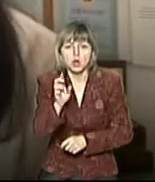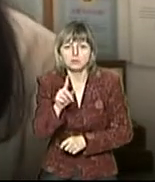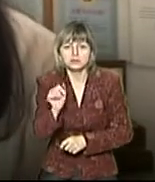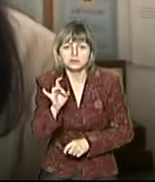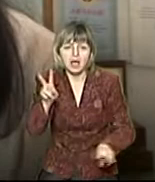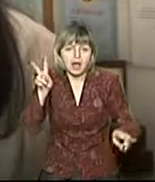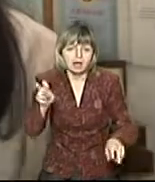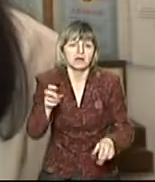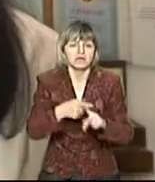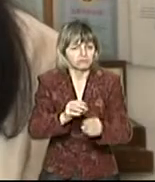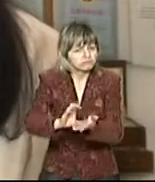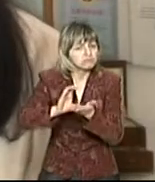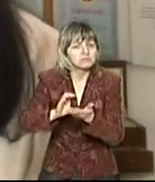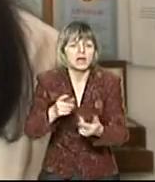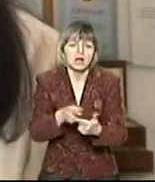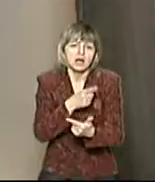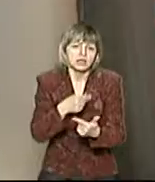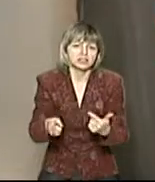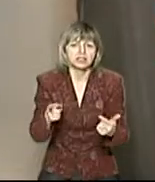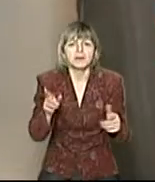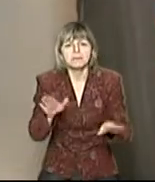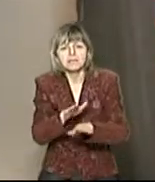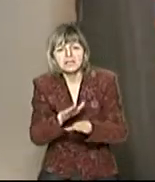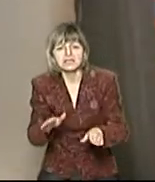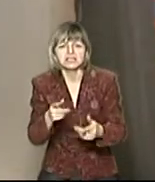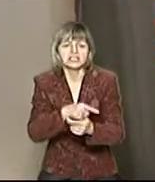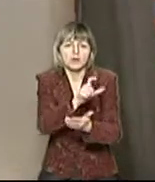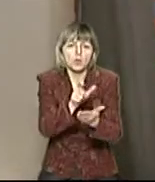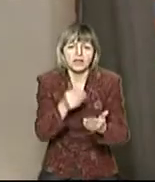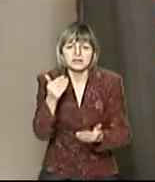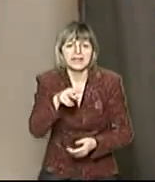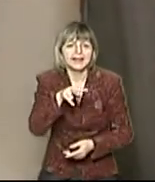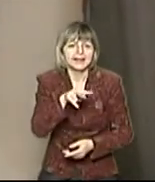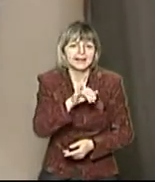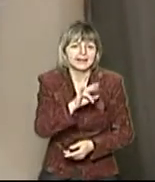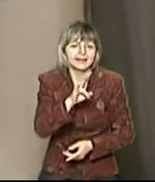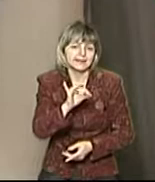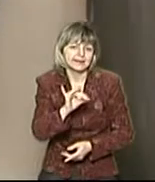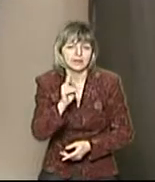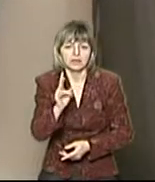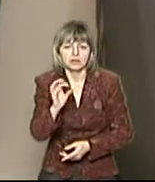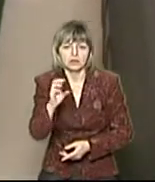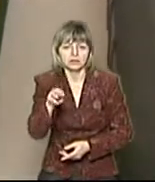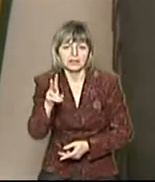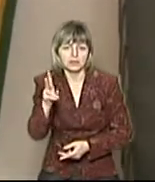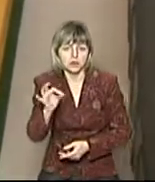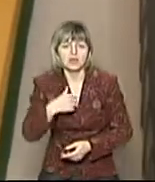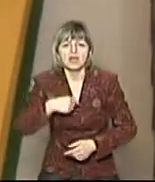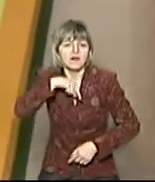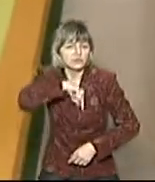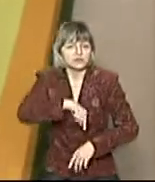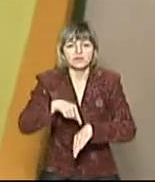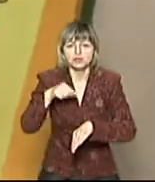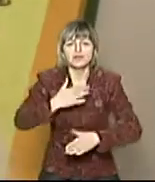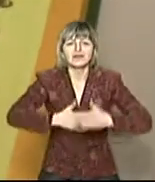об'єм, чи франкову книгу «Народна пісня», чи поезію Ліни Костенко, я постійно відчувала велику радість, якесь тепло